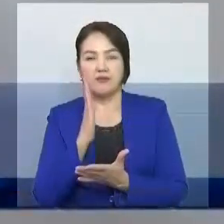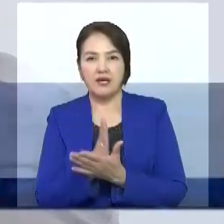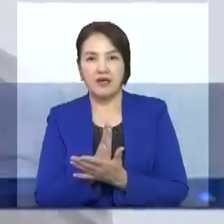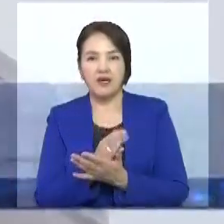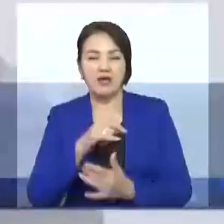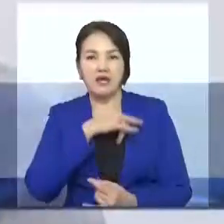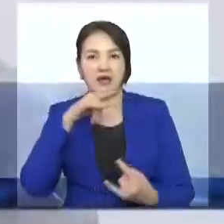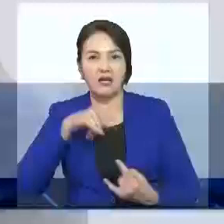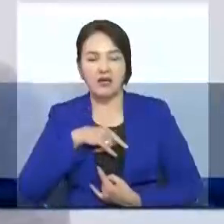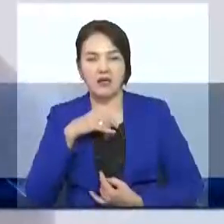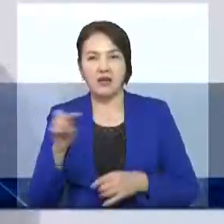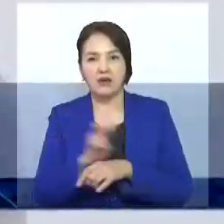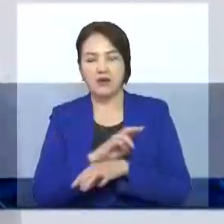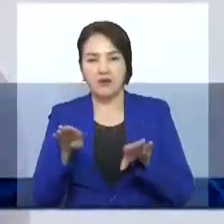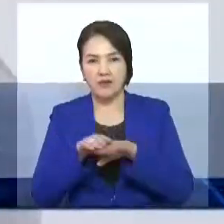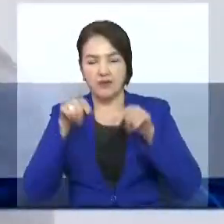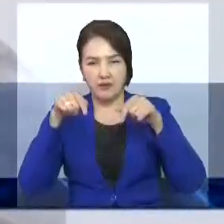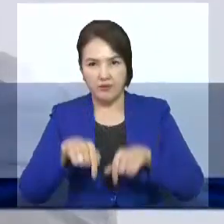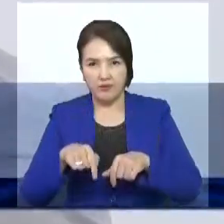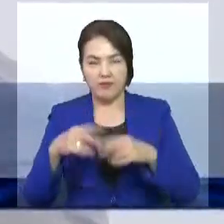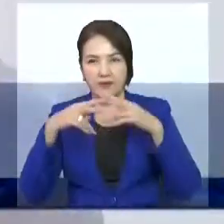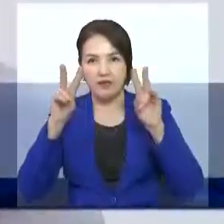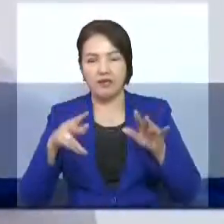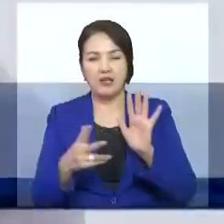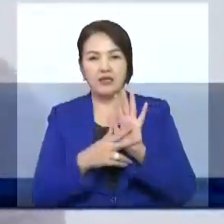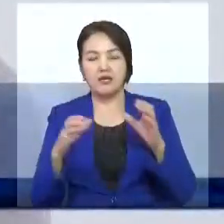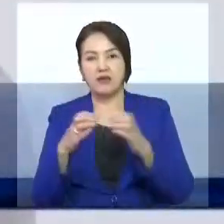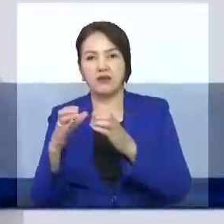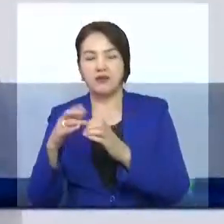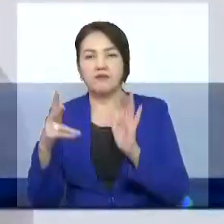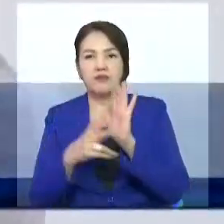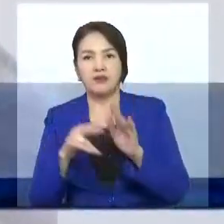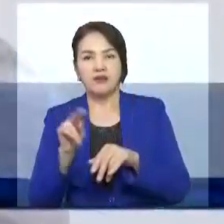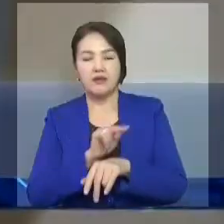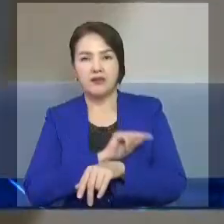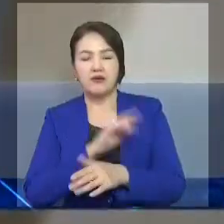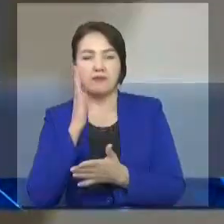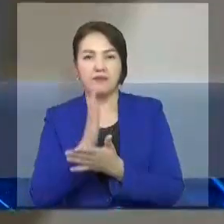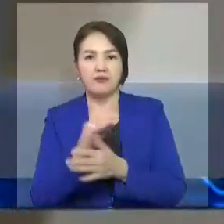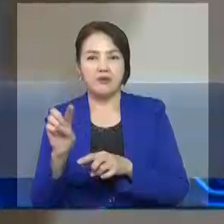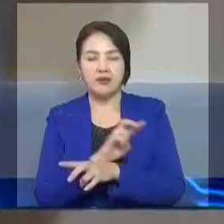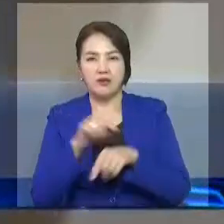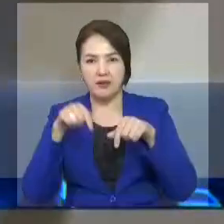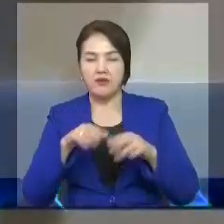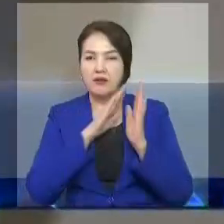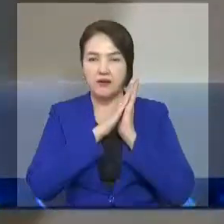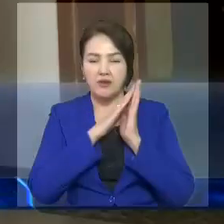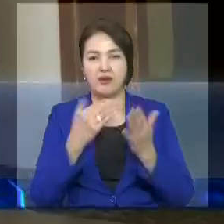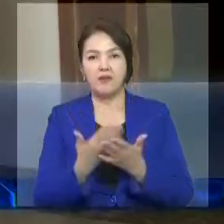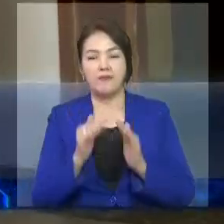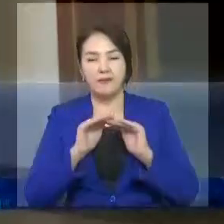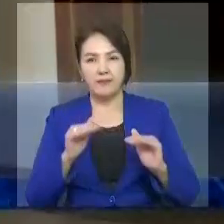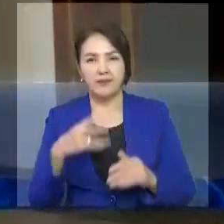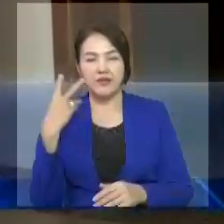Ақ халаттылар түнгі уақытта да осында. Лагерьде 8 топ, 8 тәрбиеші бар. Олар да түнде осында қонады. Яғни